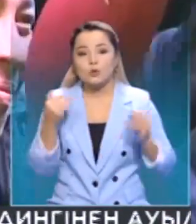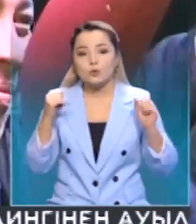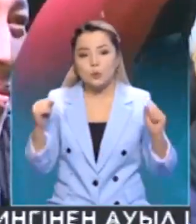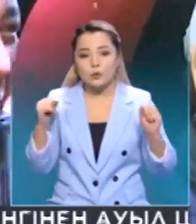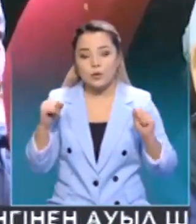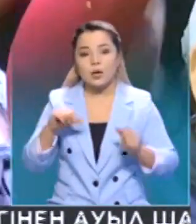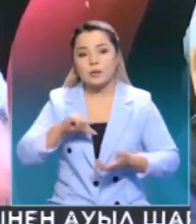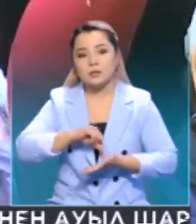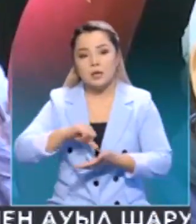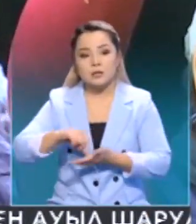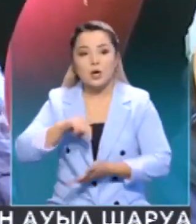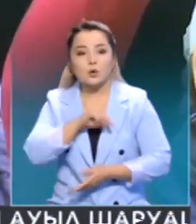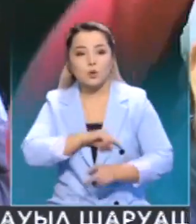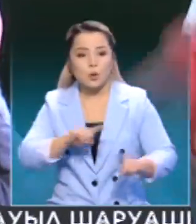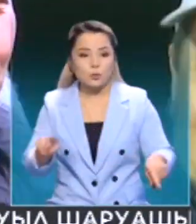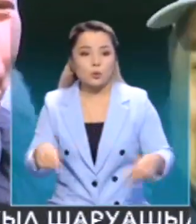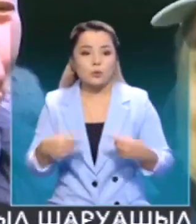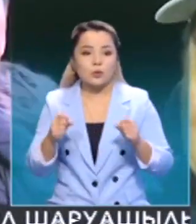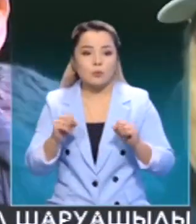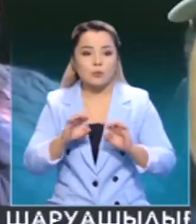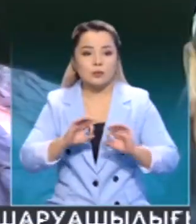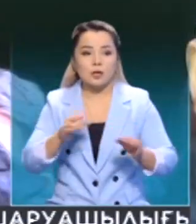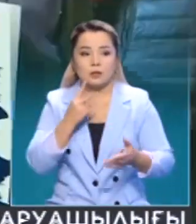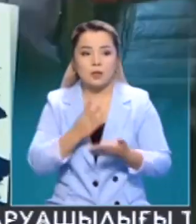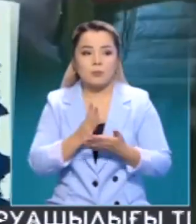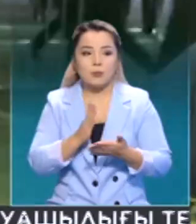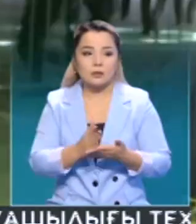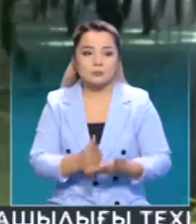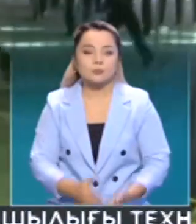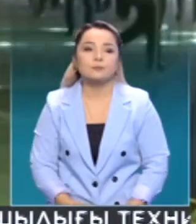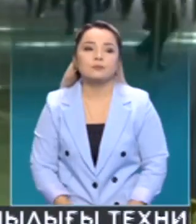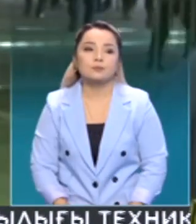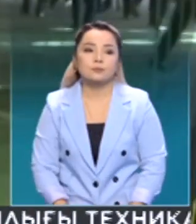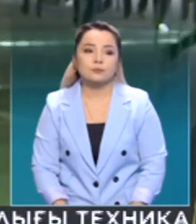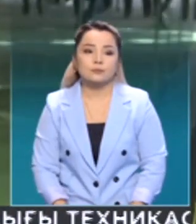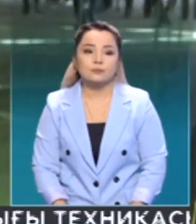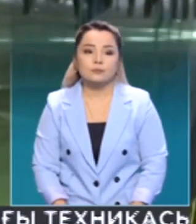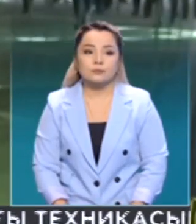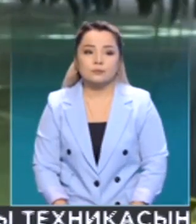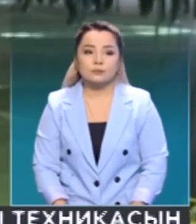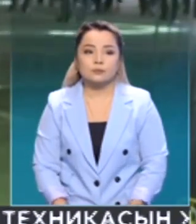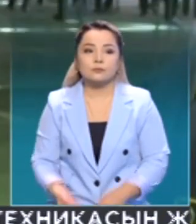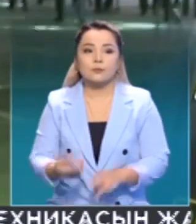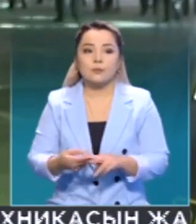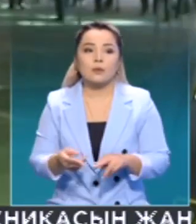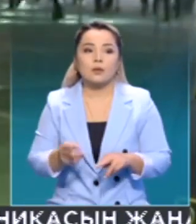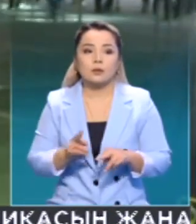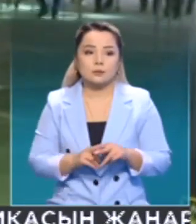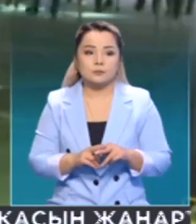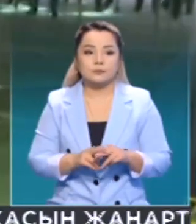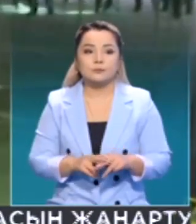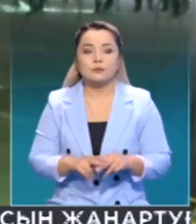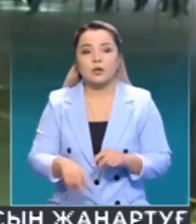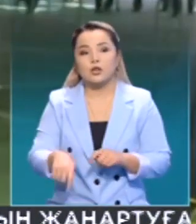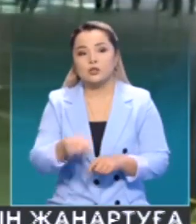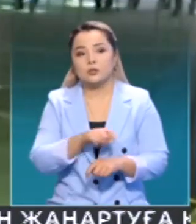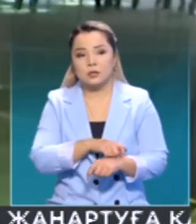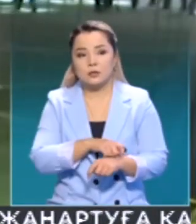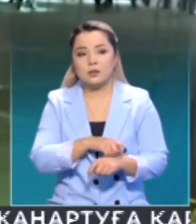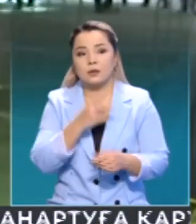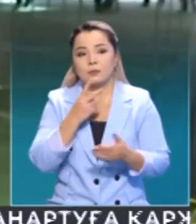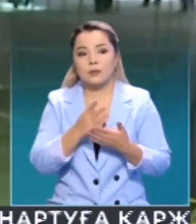жаңғырту арқылы халықтың рухын көтеруге болатынын айтады. 12 күн 1200 шақырымды